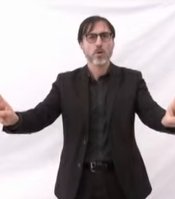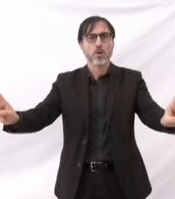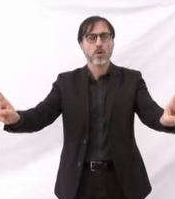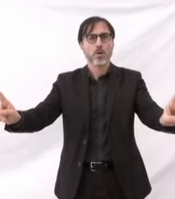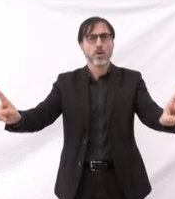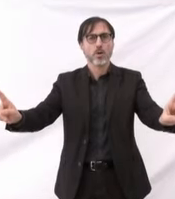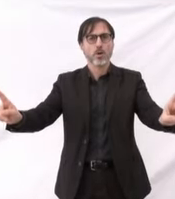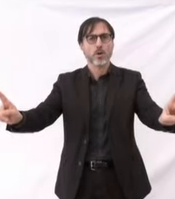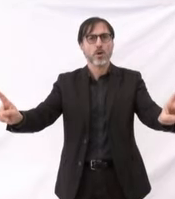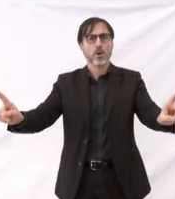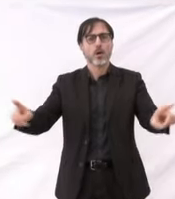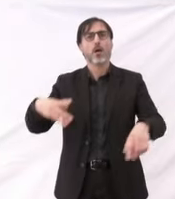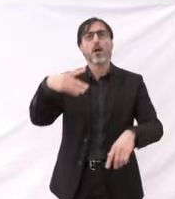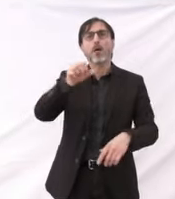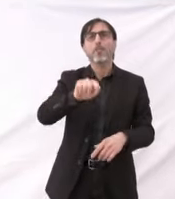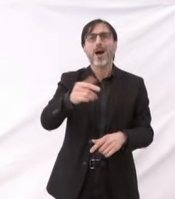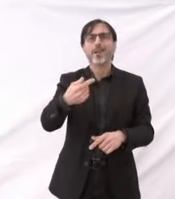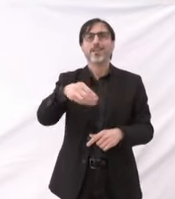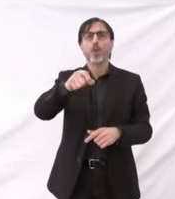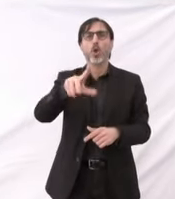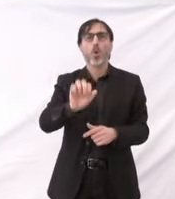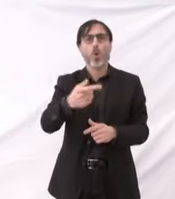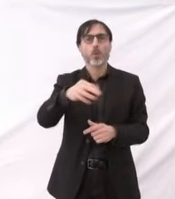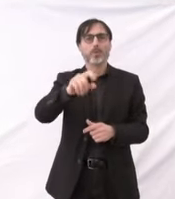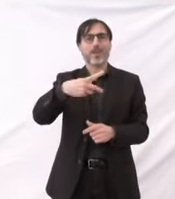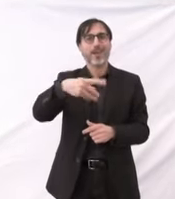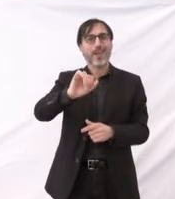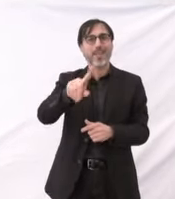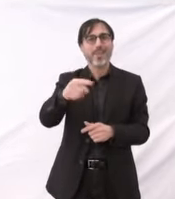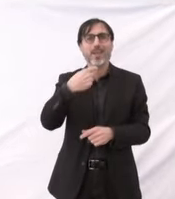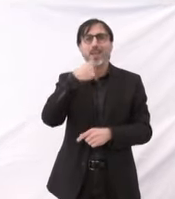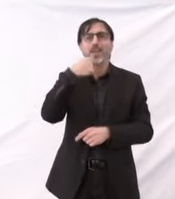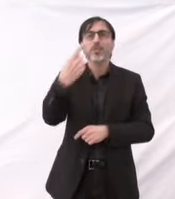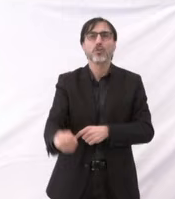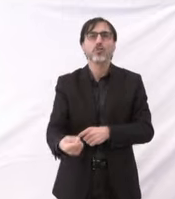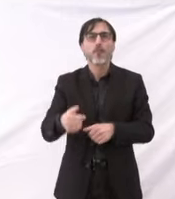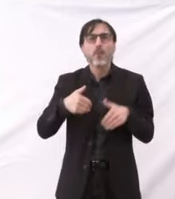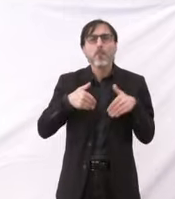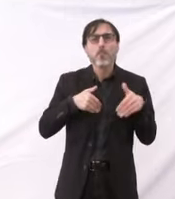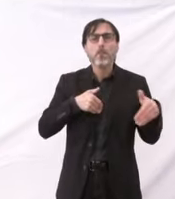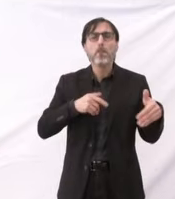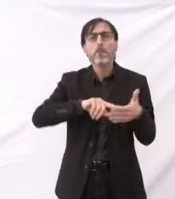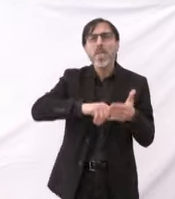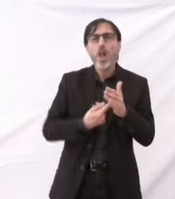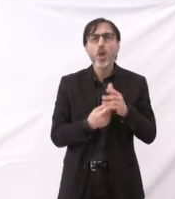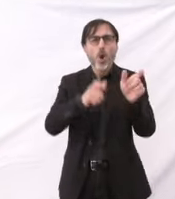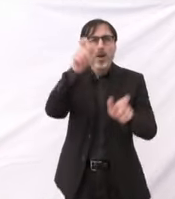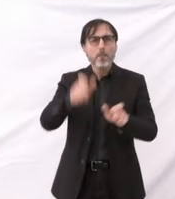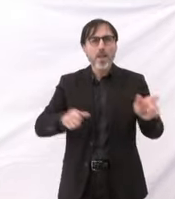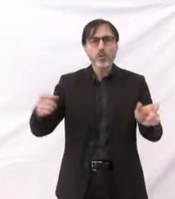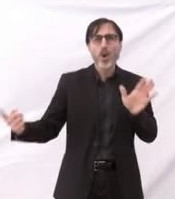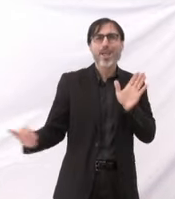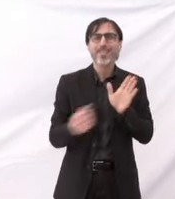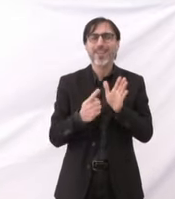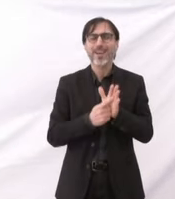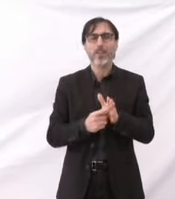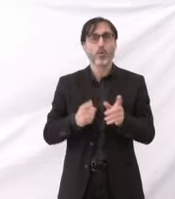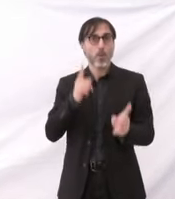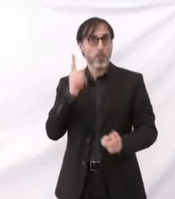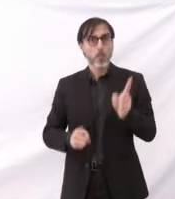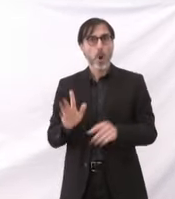E allora aveva ragione Martin Luther King quando parlò a milioni di persone per i diritti del suo